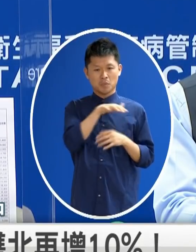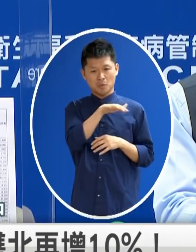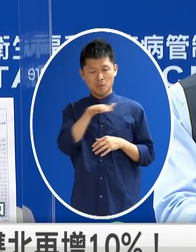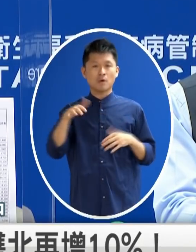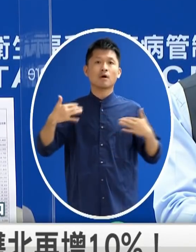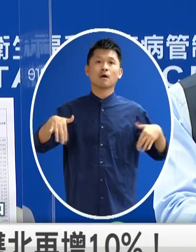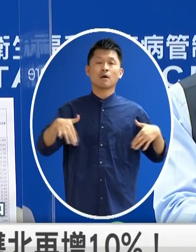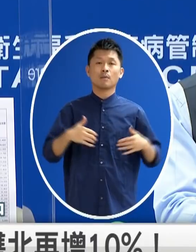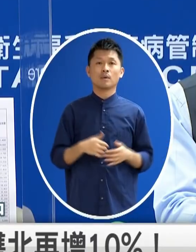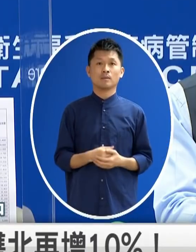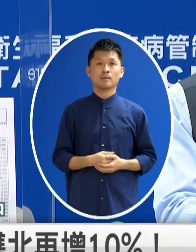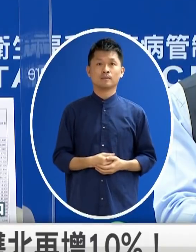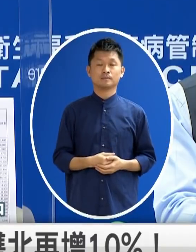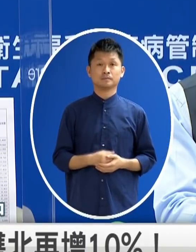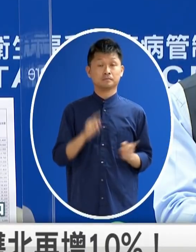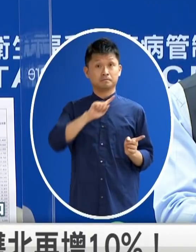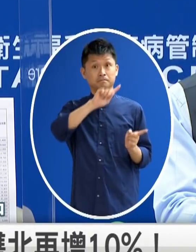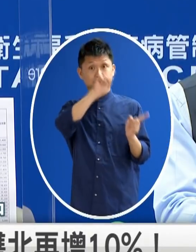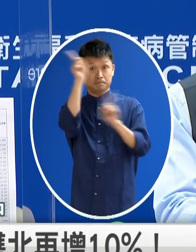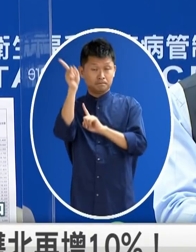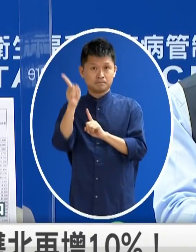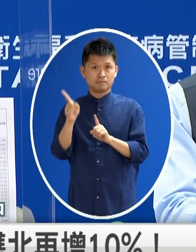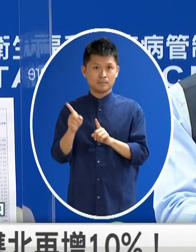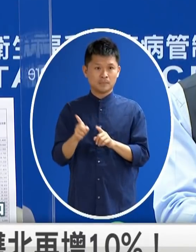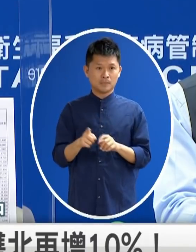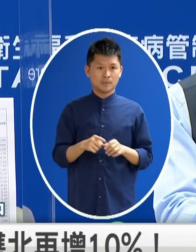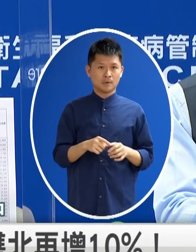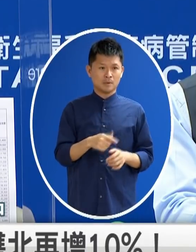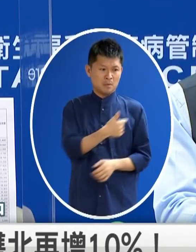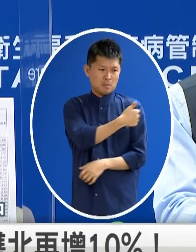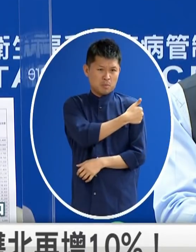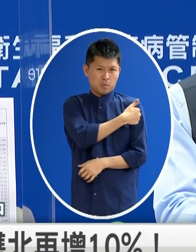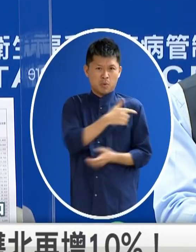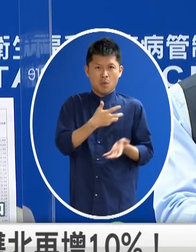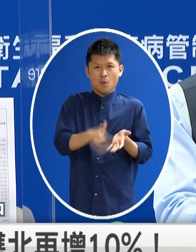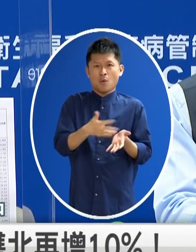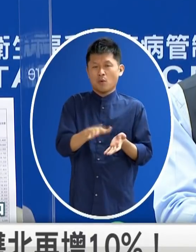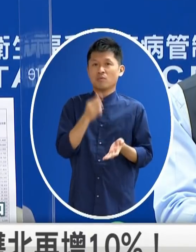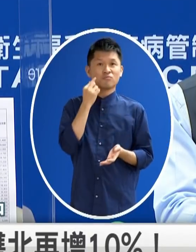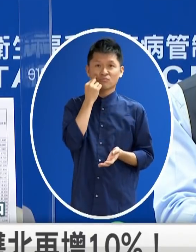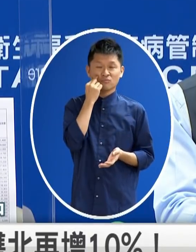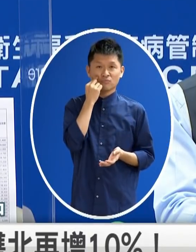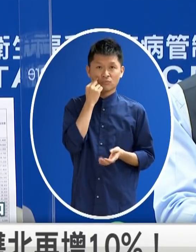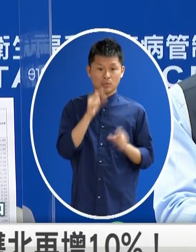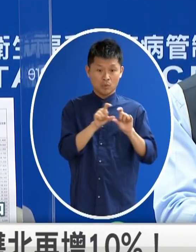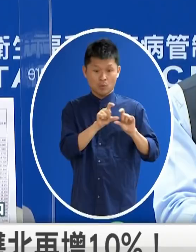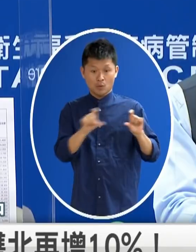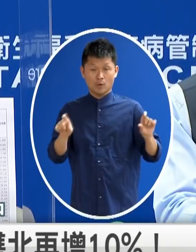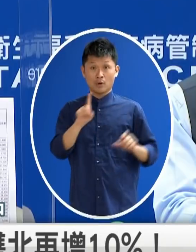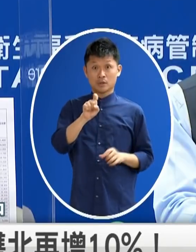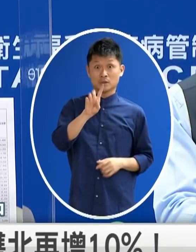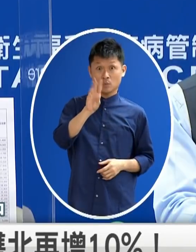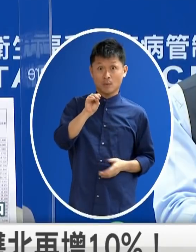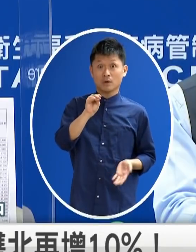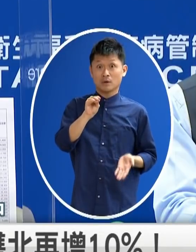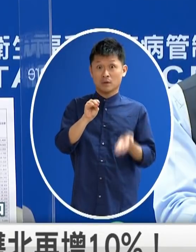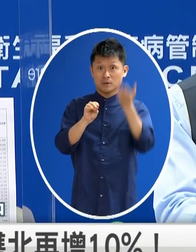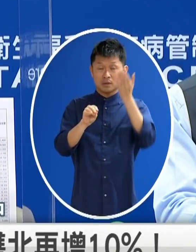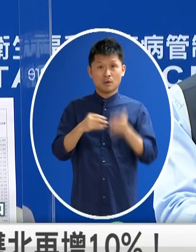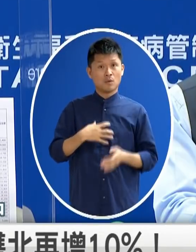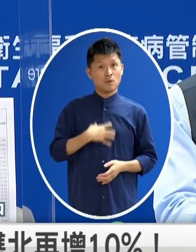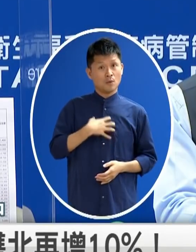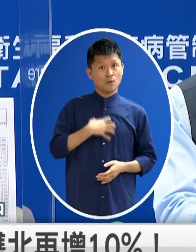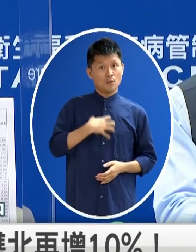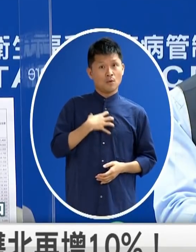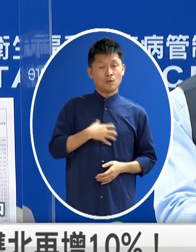不过好，我可以因为一天开始哈要打这么多量实在不简单哈，打了14万，我认为超过14万以上，还